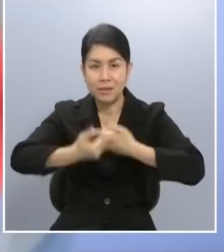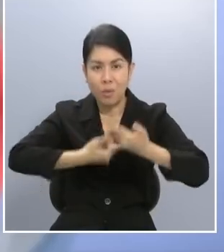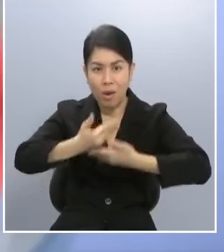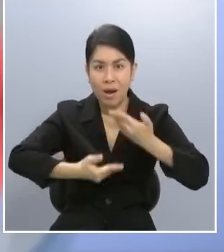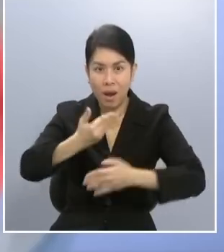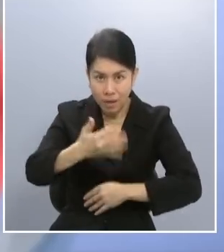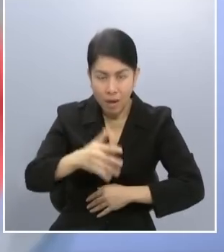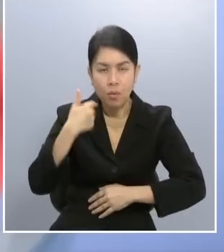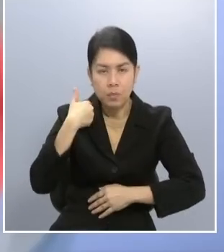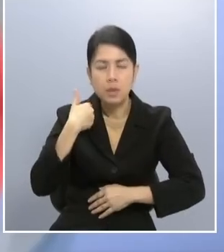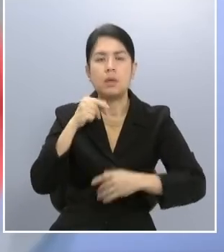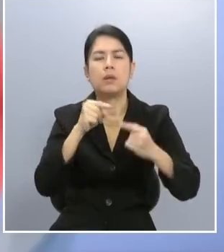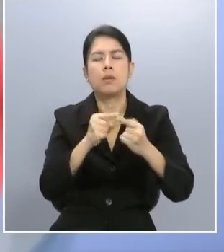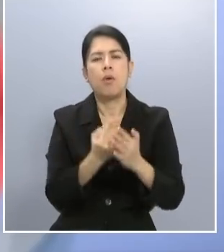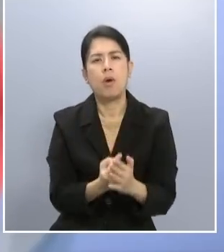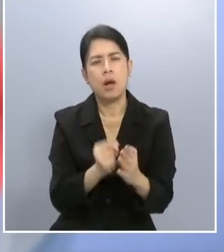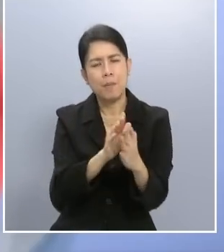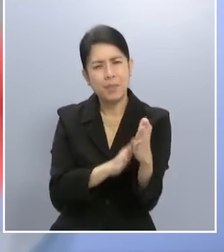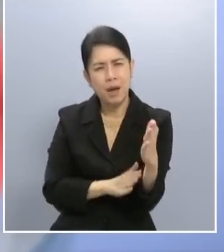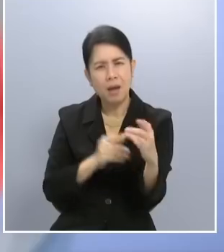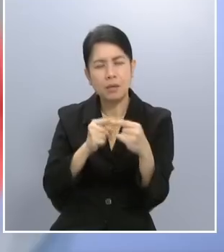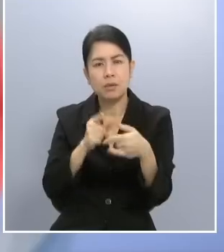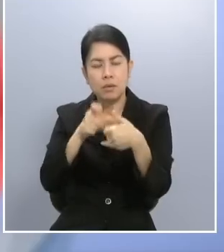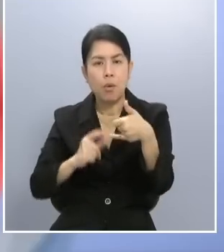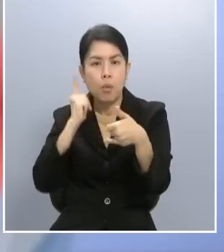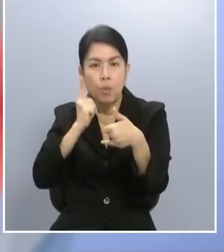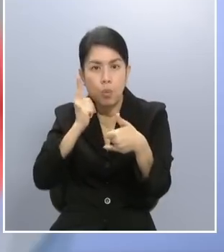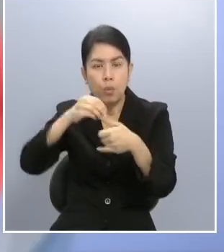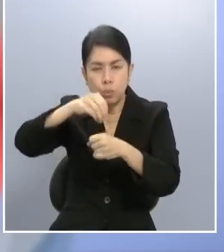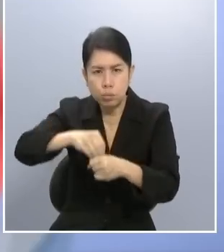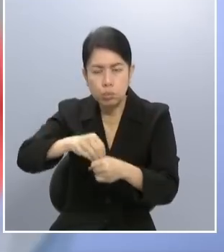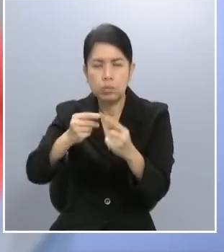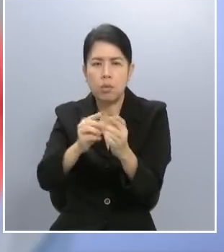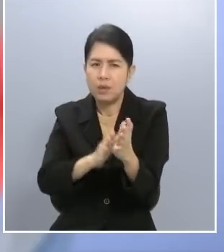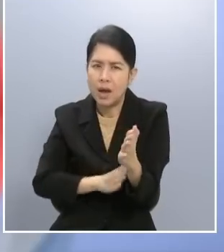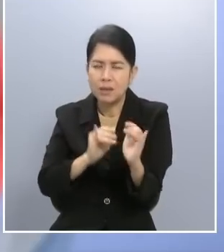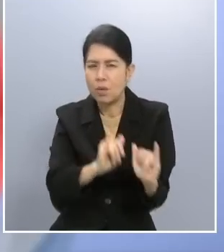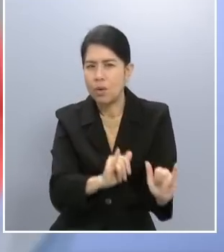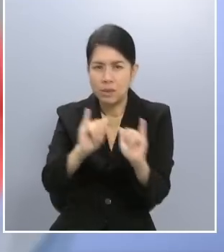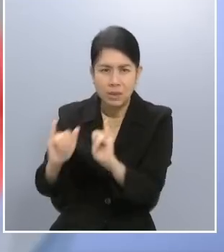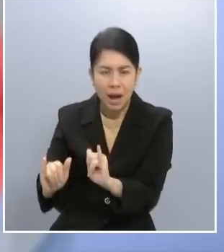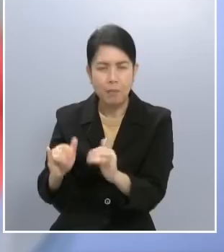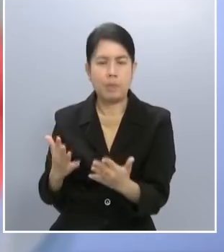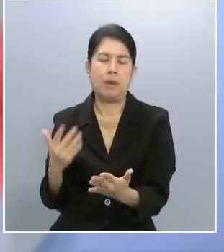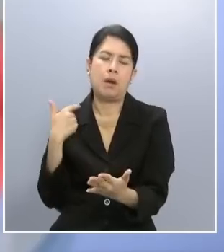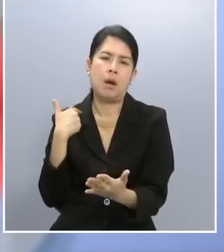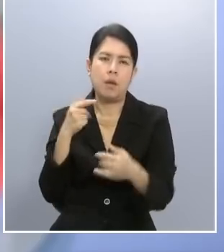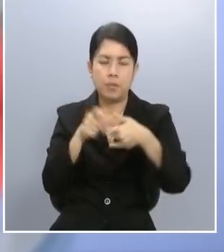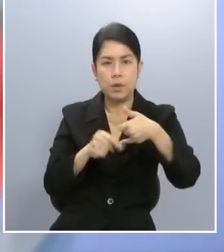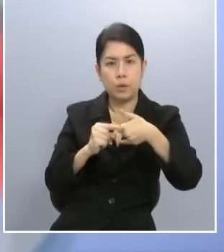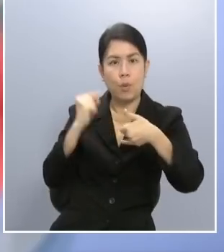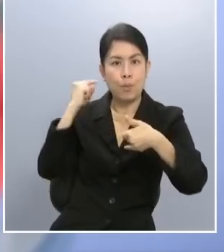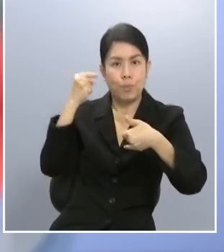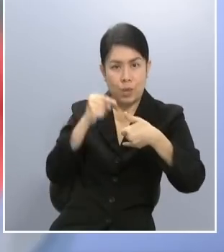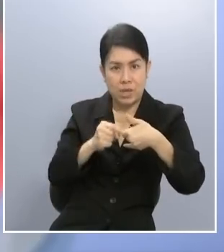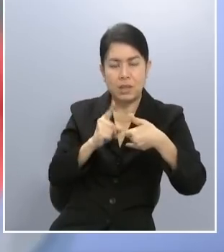ผ่านไป 1ปีนะครับที่ลุงอยู่ฟรีๆคุณกมลพรเองเนี่ยพยายามไปขอร้องทุกอย่างว่าให้ลุงเนี่ยออกจากบ้านไปซะลุงก็